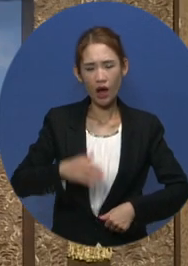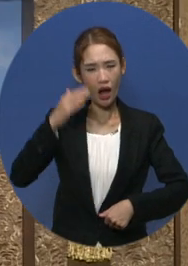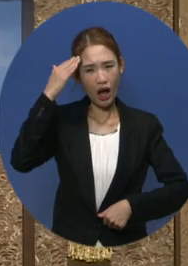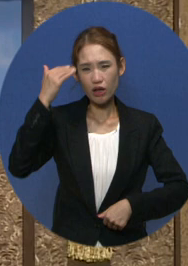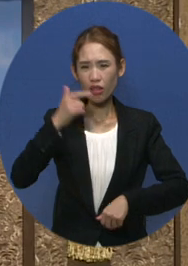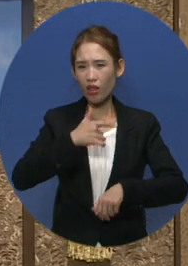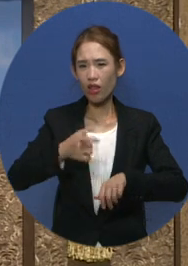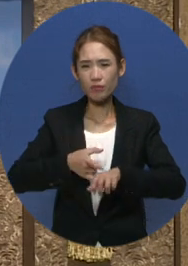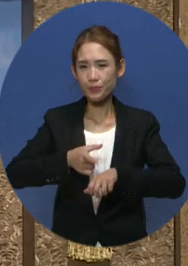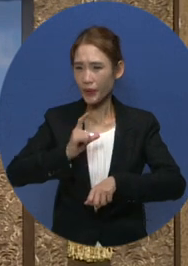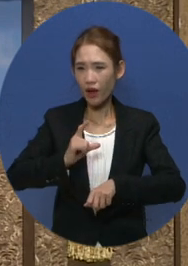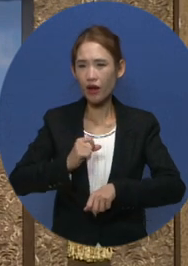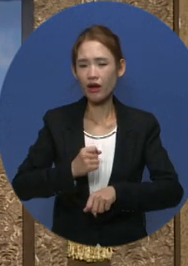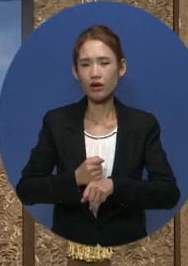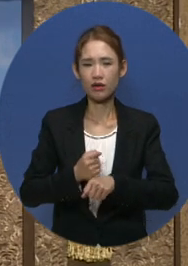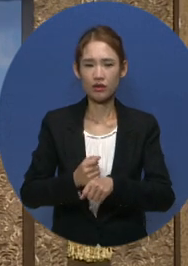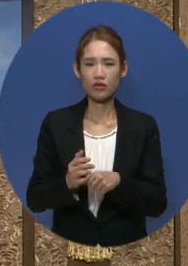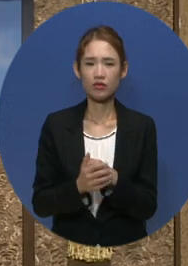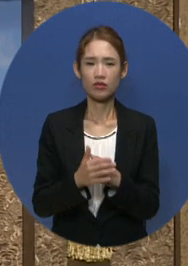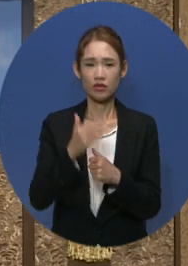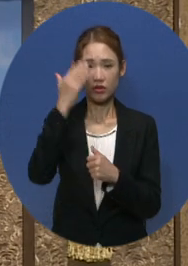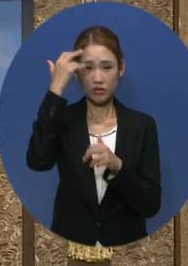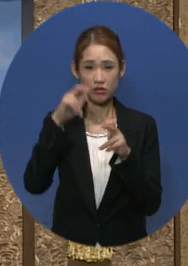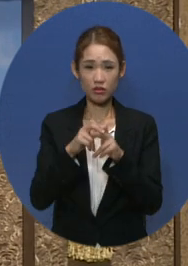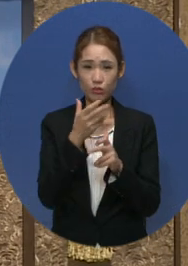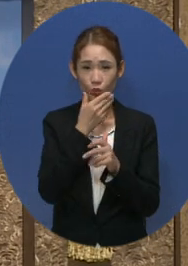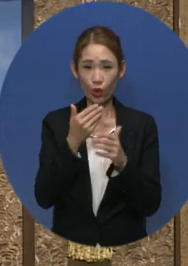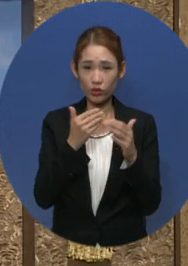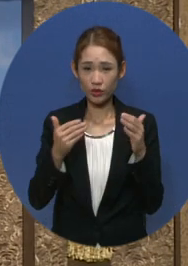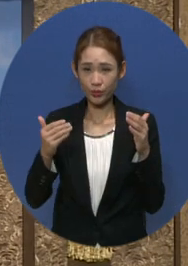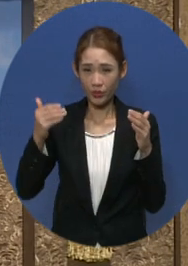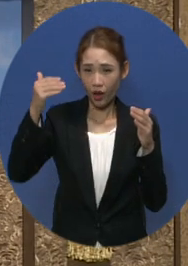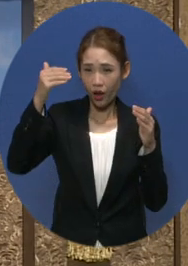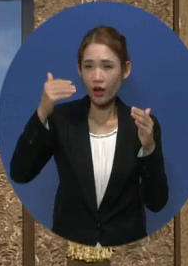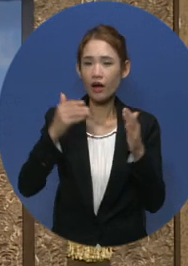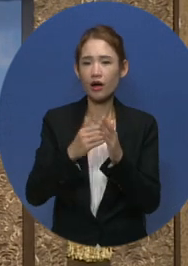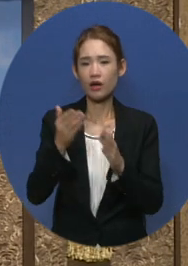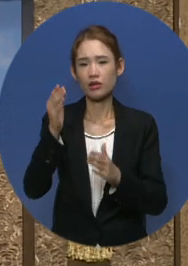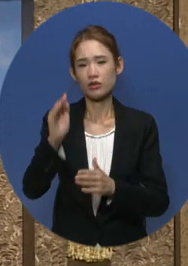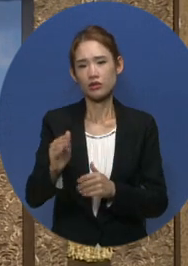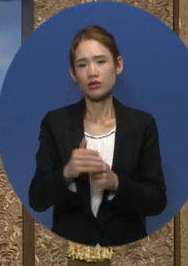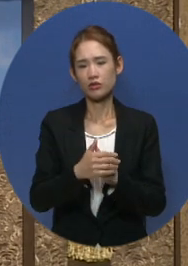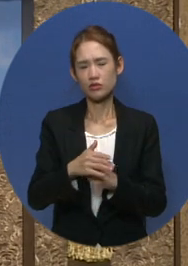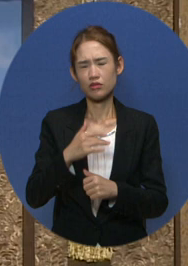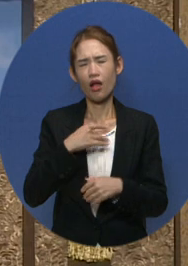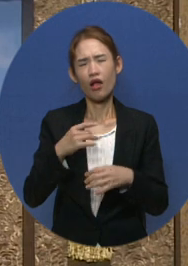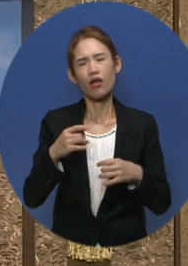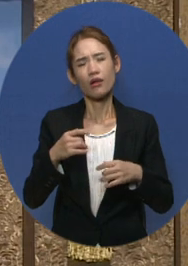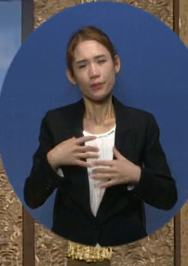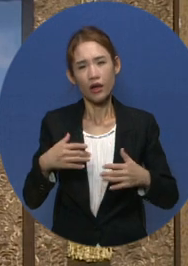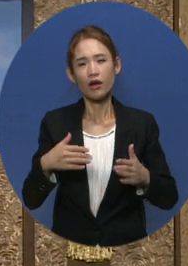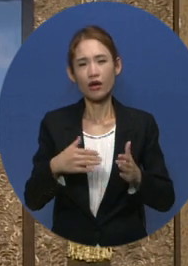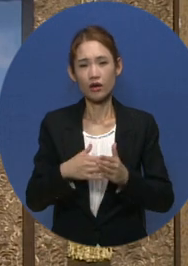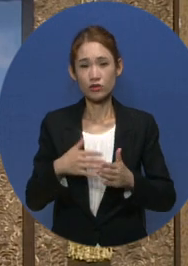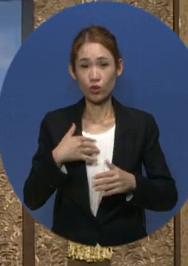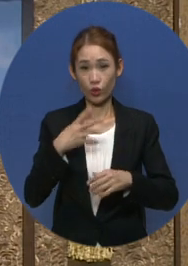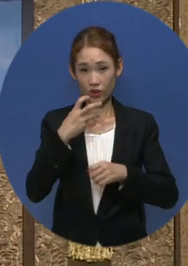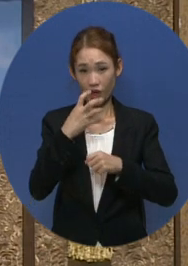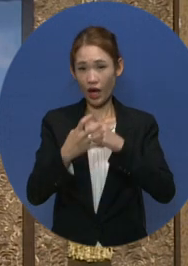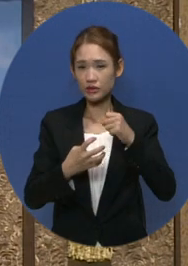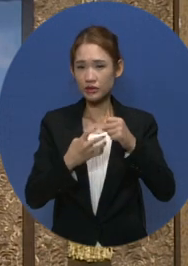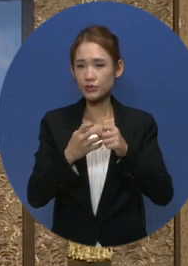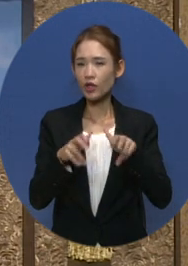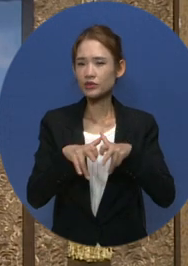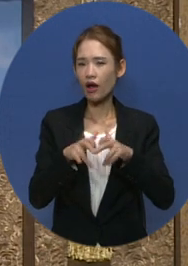한국이. 예. 예, 우리 한국도 장애인 복지 수준이 상당한 수준으로 올라와 있거든요. 그런데 예. 정말 저도 깜짝 놀랐어요. 저도 한 40년 장애인